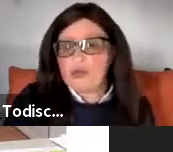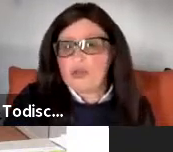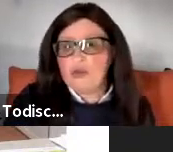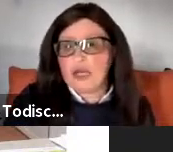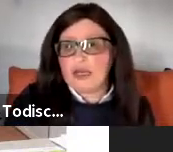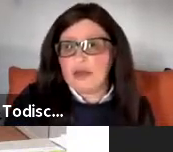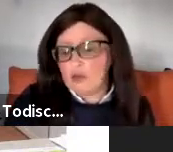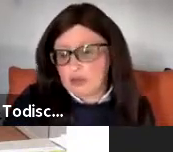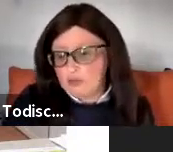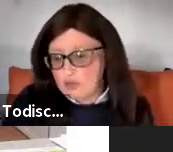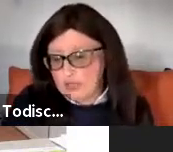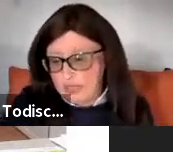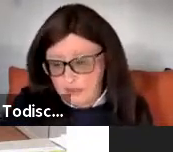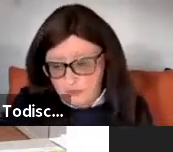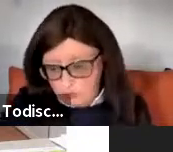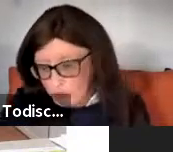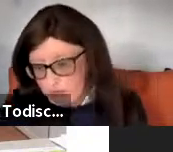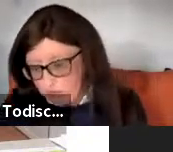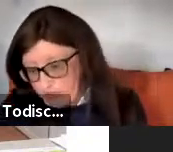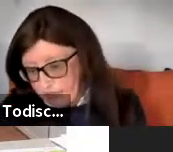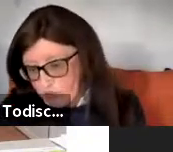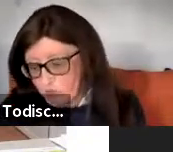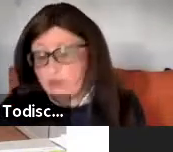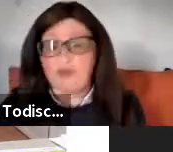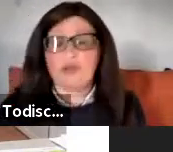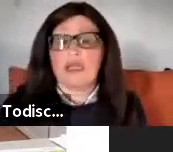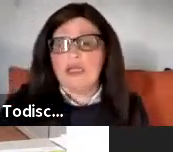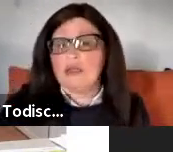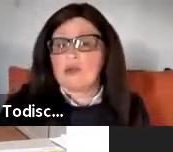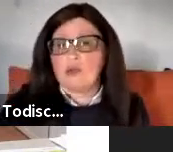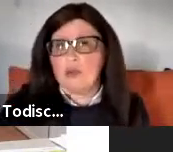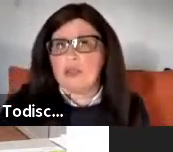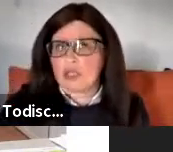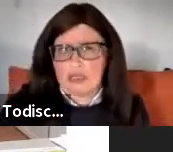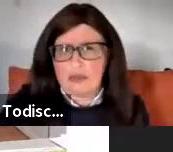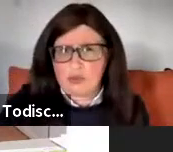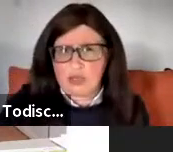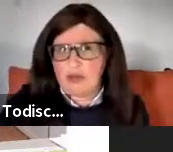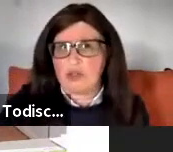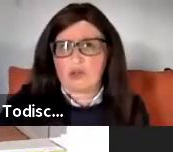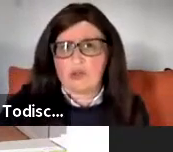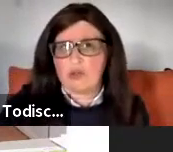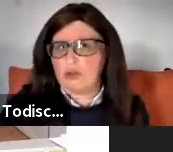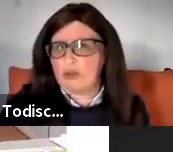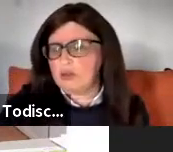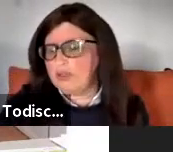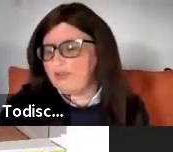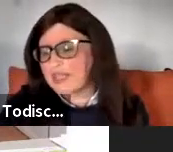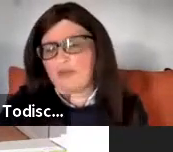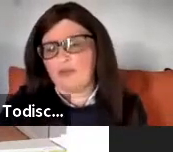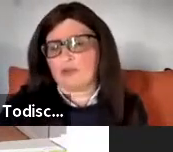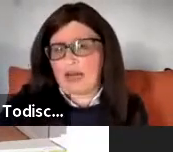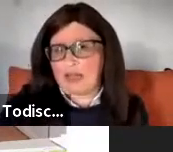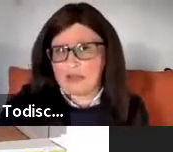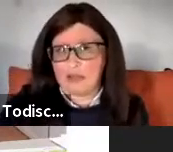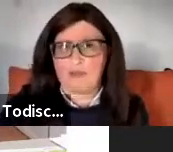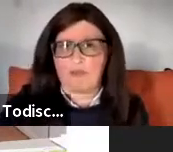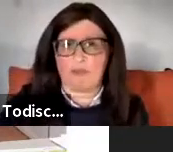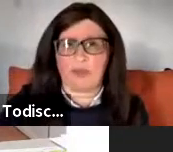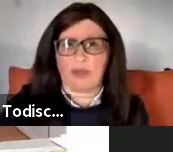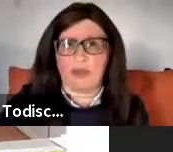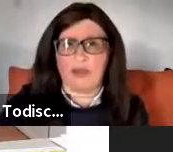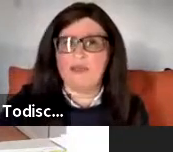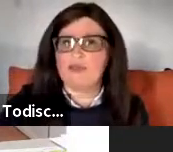O sono sicura che in molti musei, in tutti i musei, ci sono infoscritte su quello che c'è nel museo. Ci sono diversi